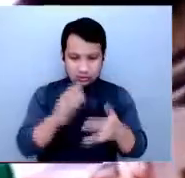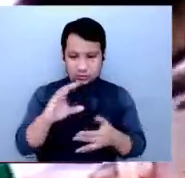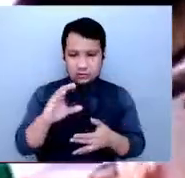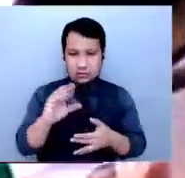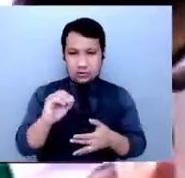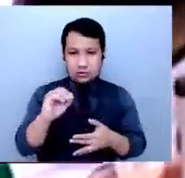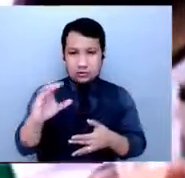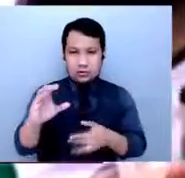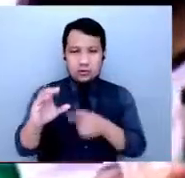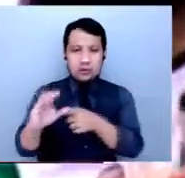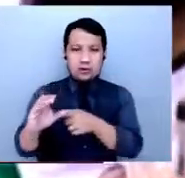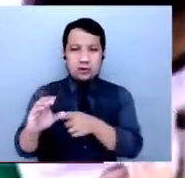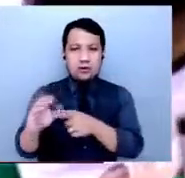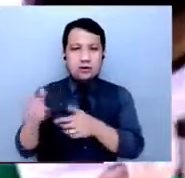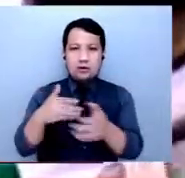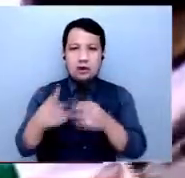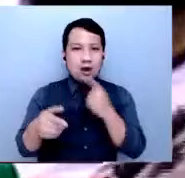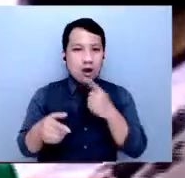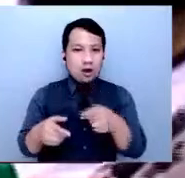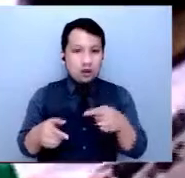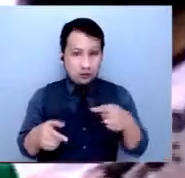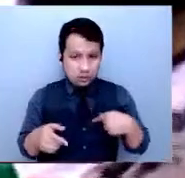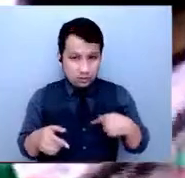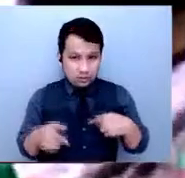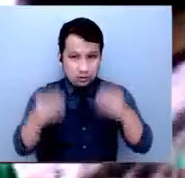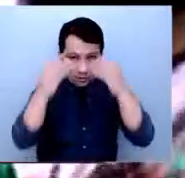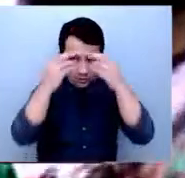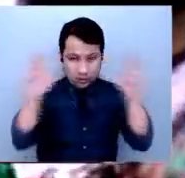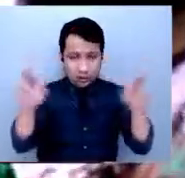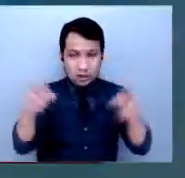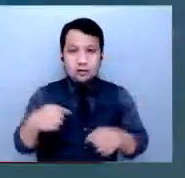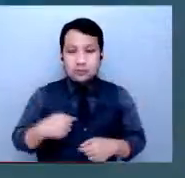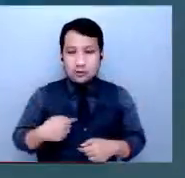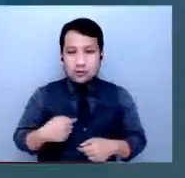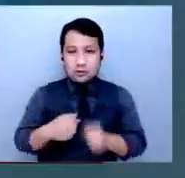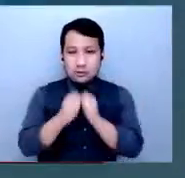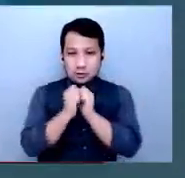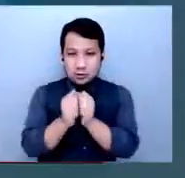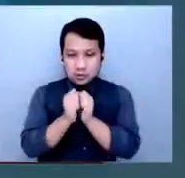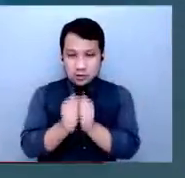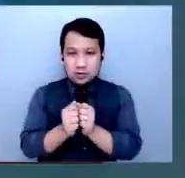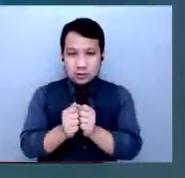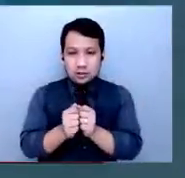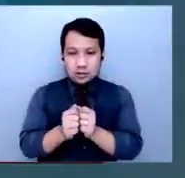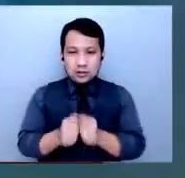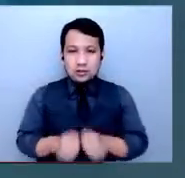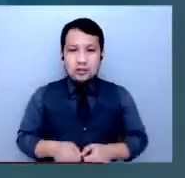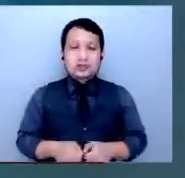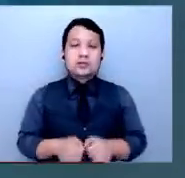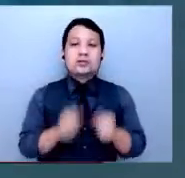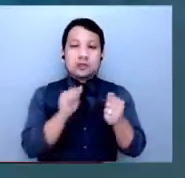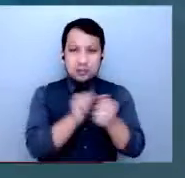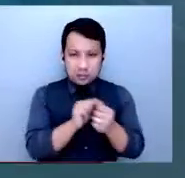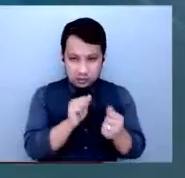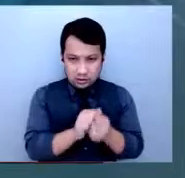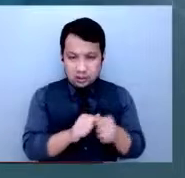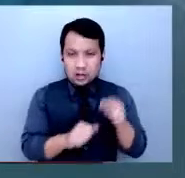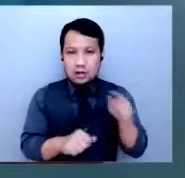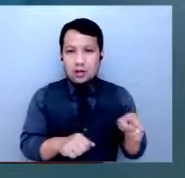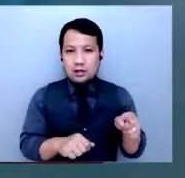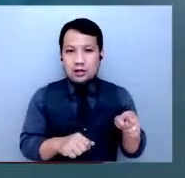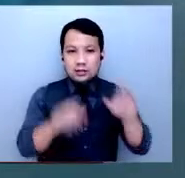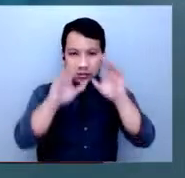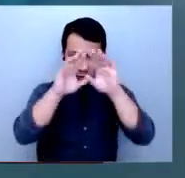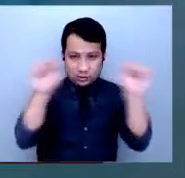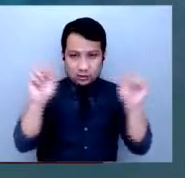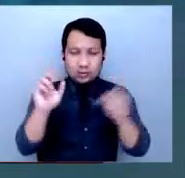Candidacy, hindi lang po si Mayor Inday Sara ang sasamahan natin. Sasamahan din po natin si